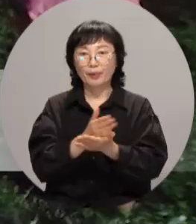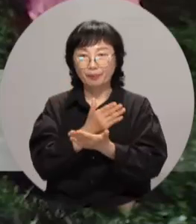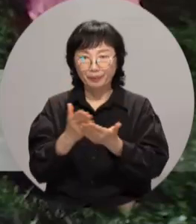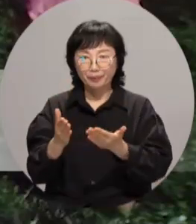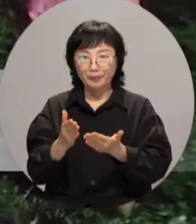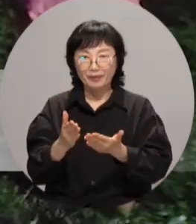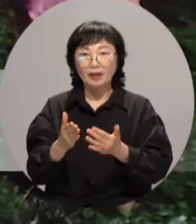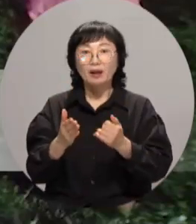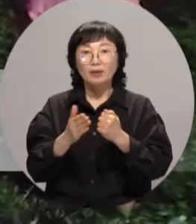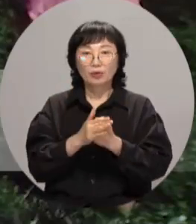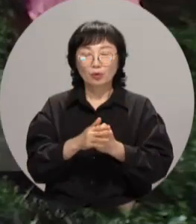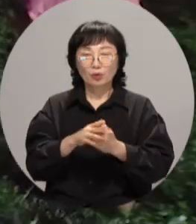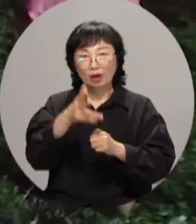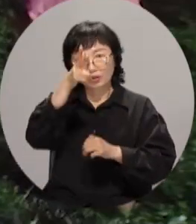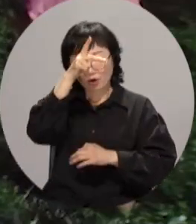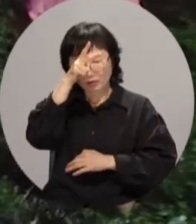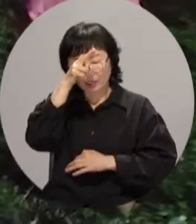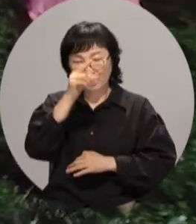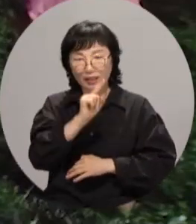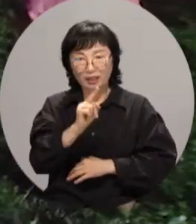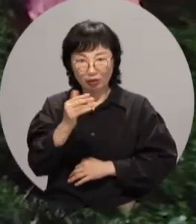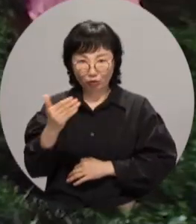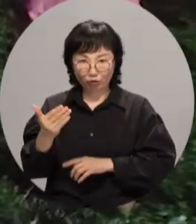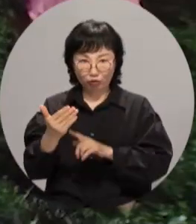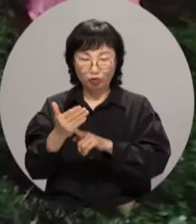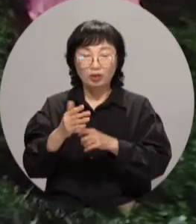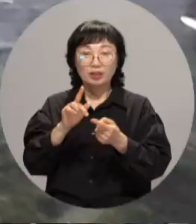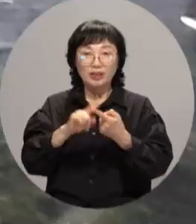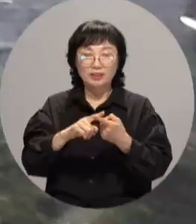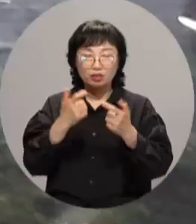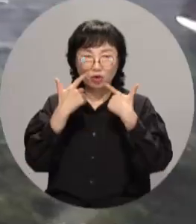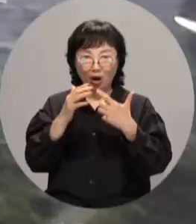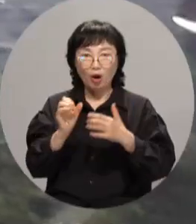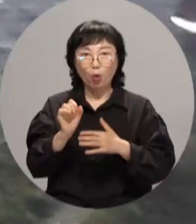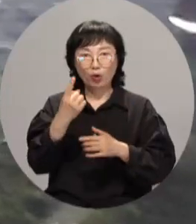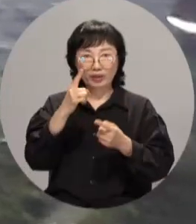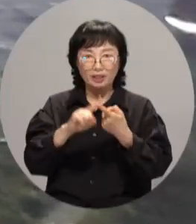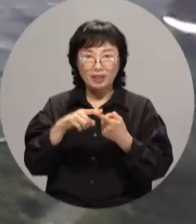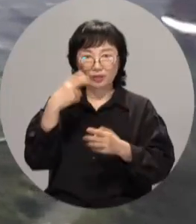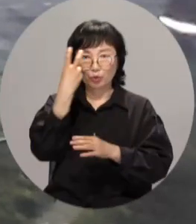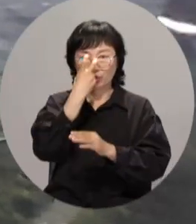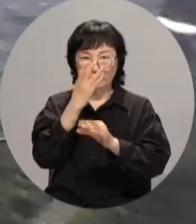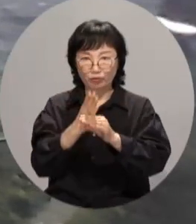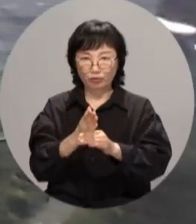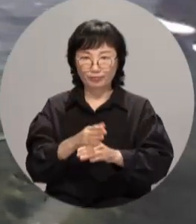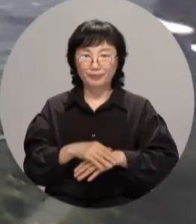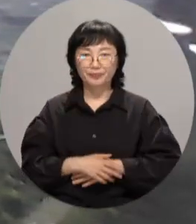전해졌으며 경찰과 소방당국은 정확한 화재 원인을 조사하고 있습니다.